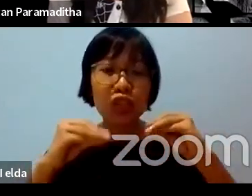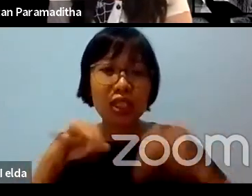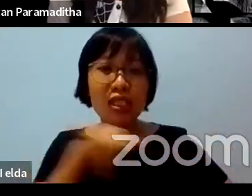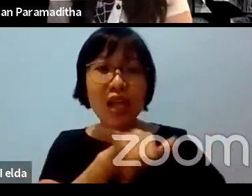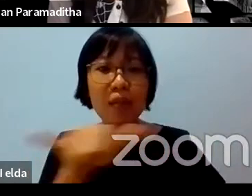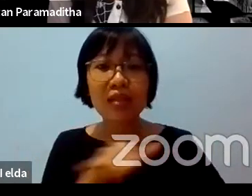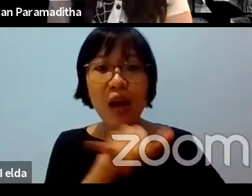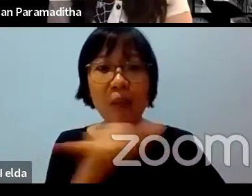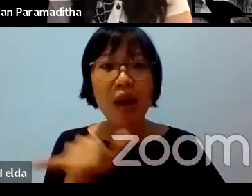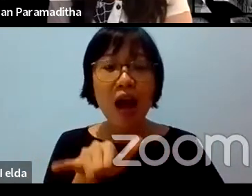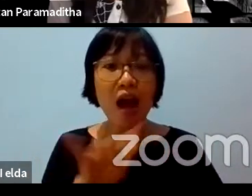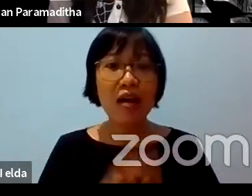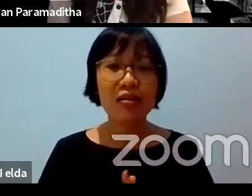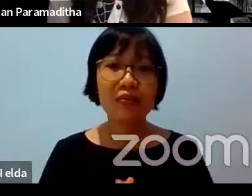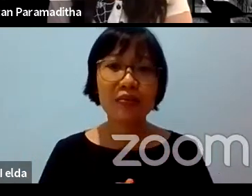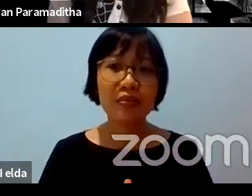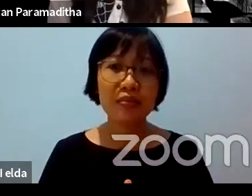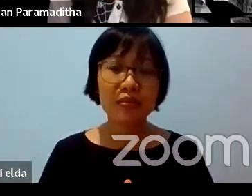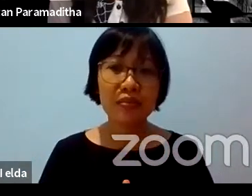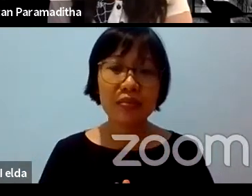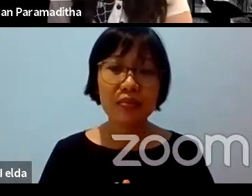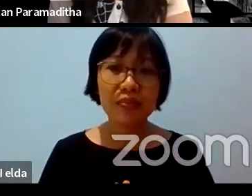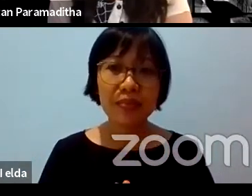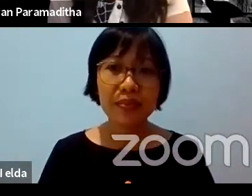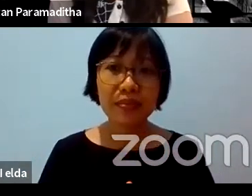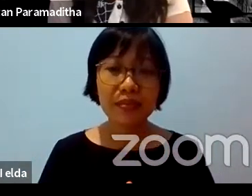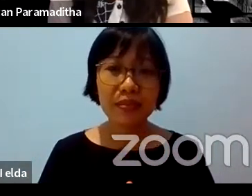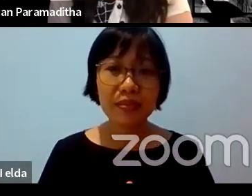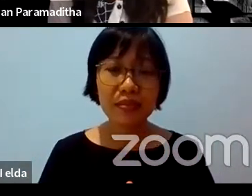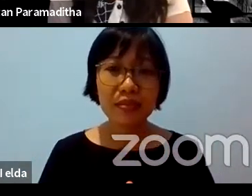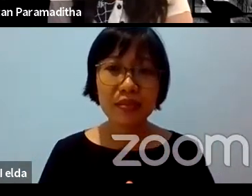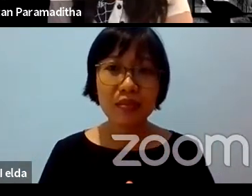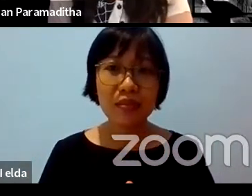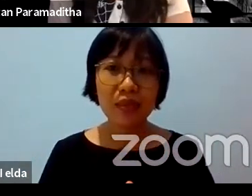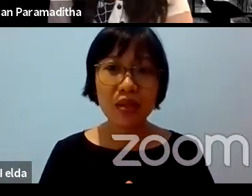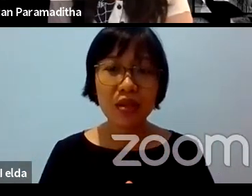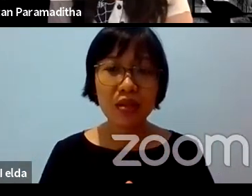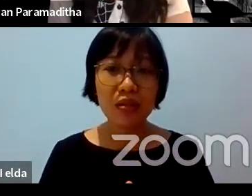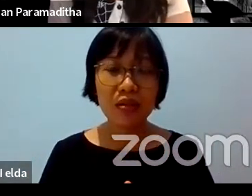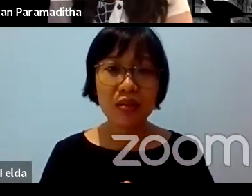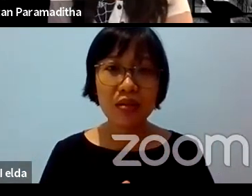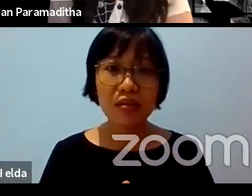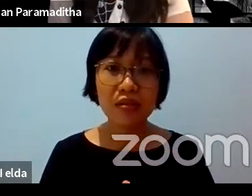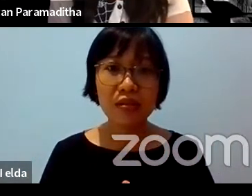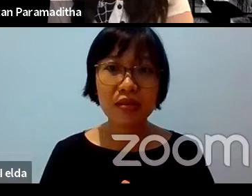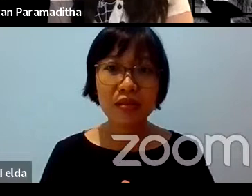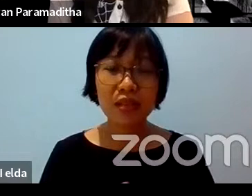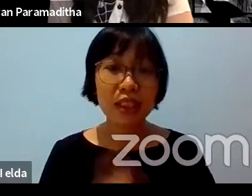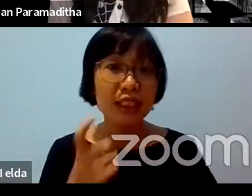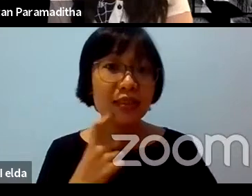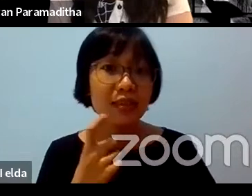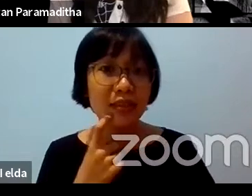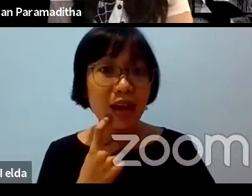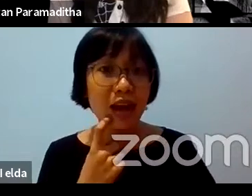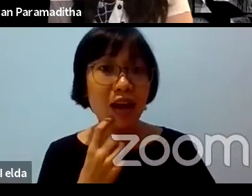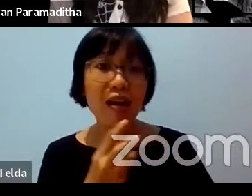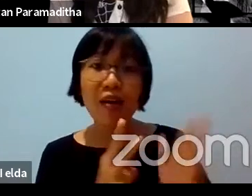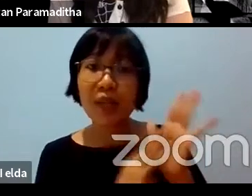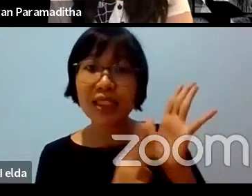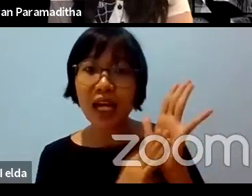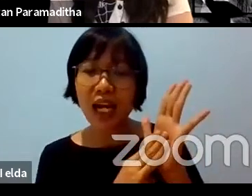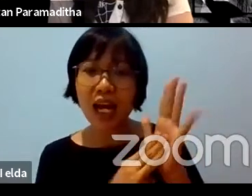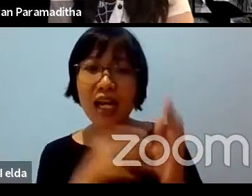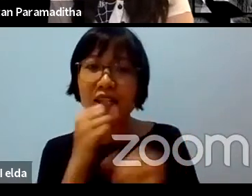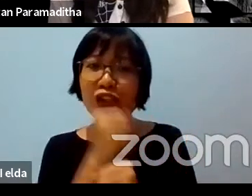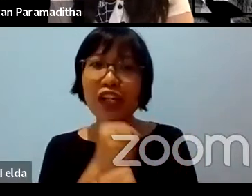sih seksisme itu tadi yang tadi kita udah diskusikan gitu kan, itu memang terinstitusionalisasi, bagaimana